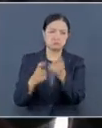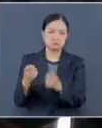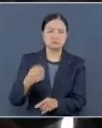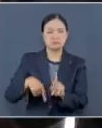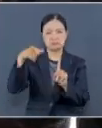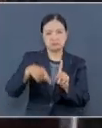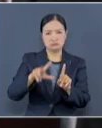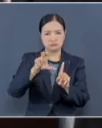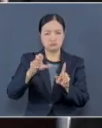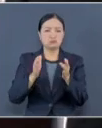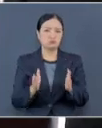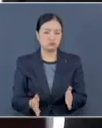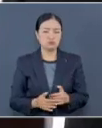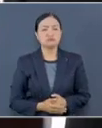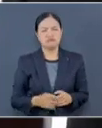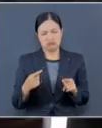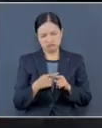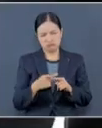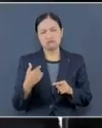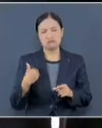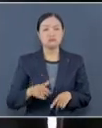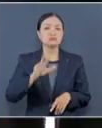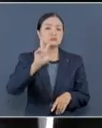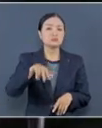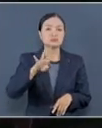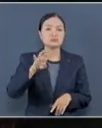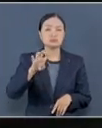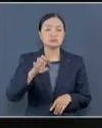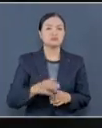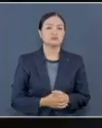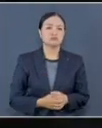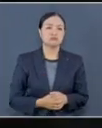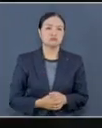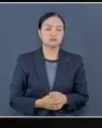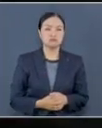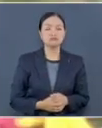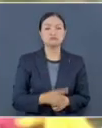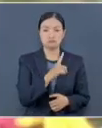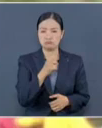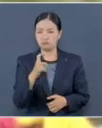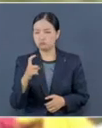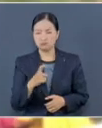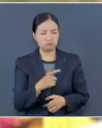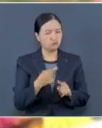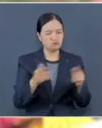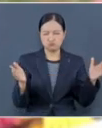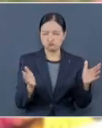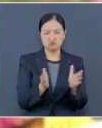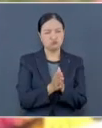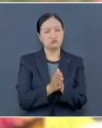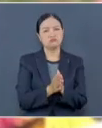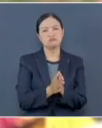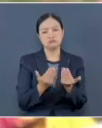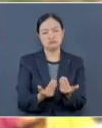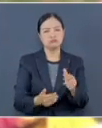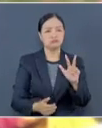1,300รายครับแล้วก็บาดเจ็บมากกว่า 3,400รายถ้านับรวมผู้เสียชีวิตตอนนี้นี่โอ้โหทะลุไป